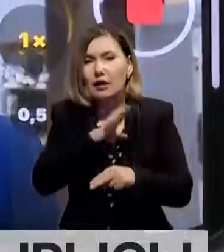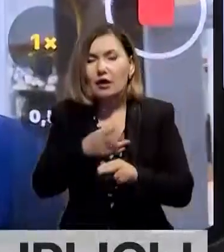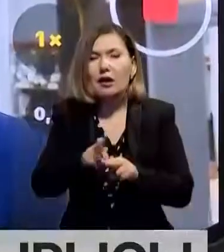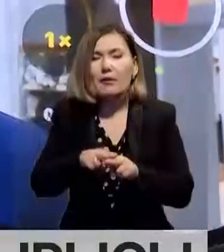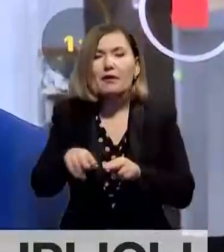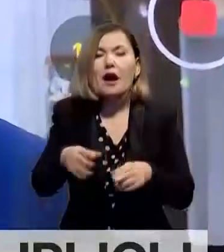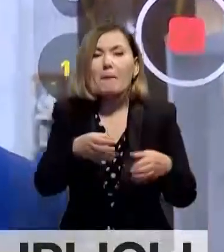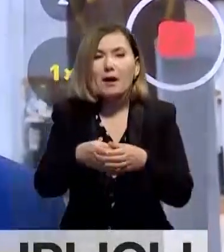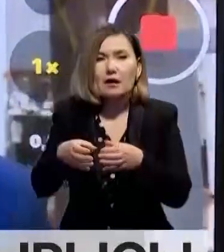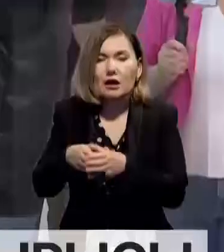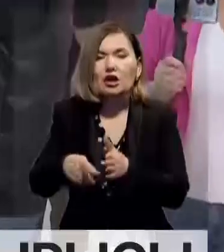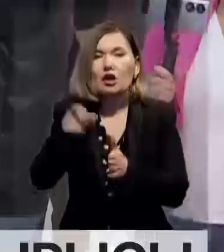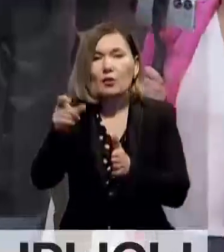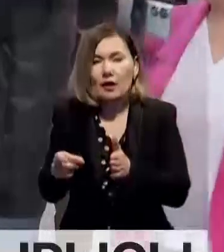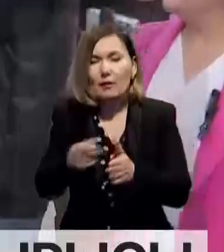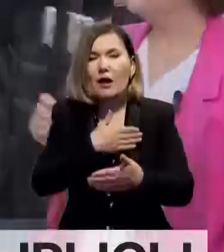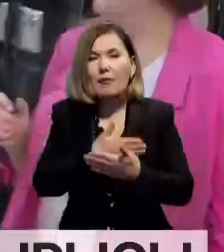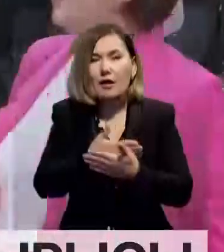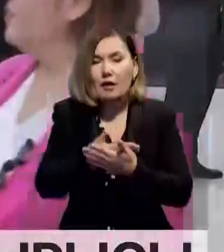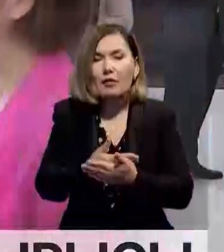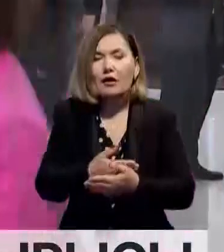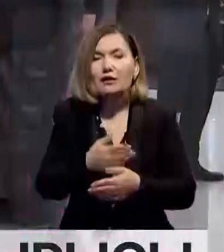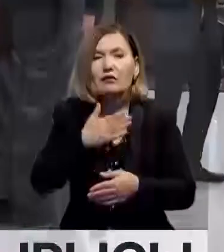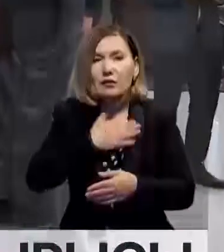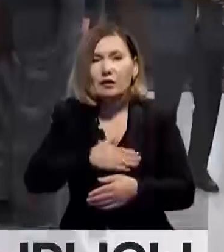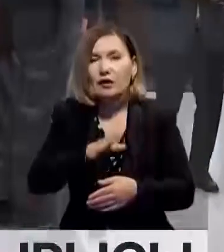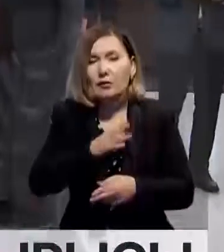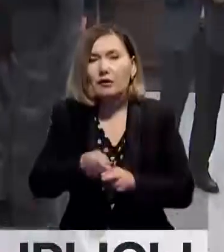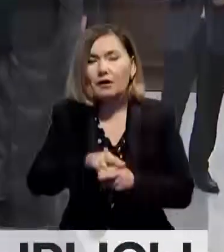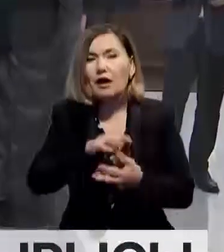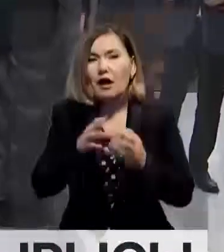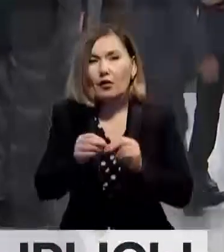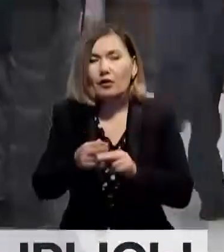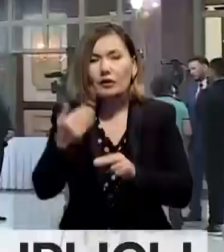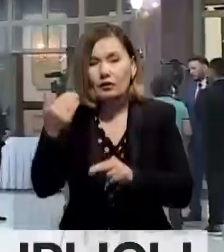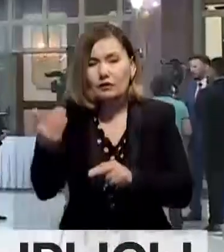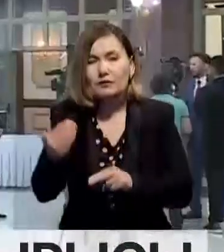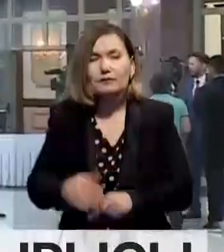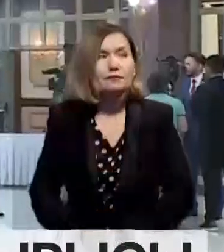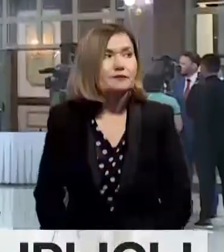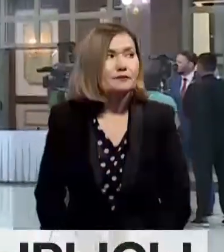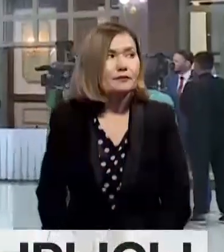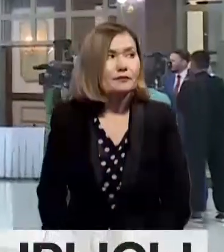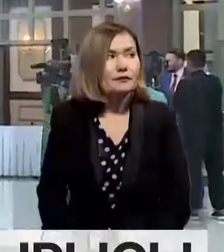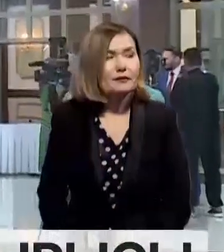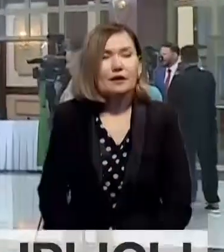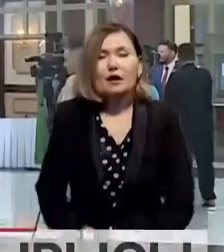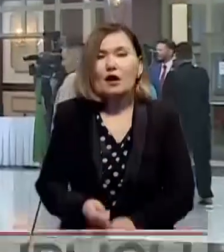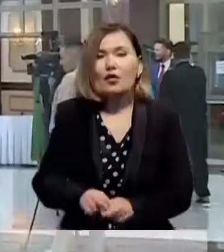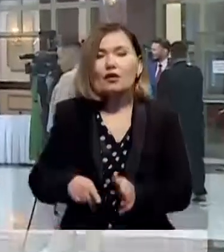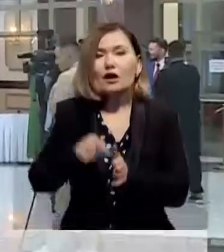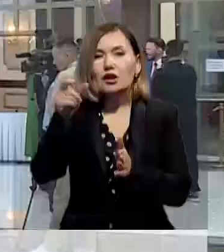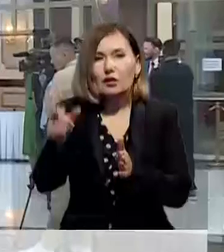Көпшілік партиялар мен депутаттардың белсенділігіне тәнті боп жатты. Көзге түсе бермегендер де бар. Мәжілісмендерді сіздер тек қана